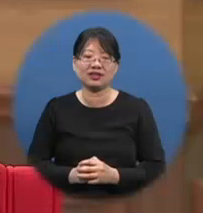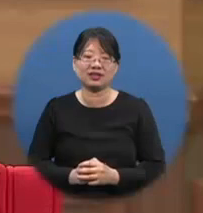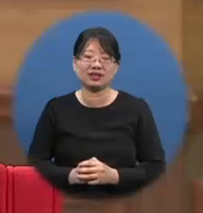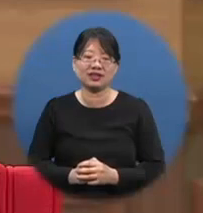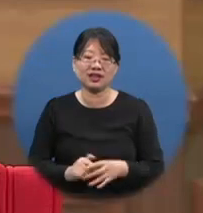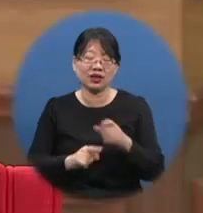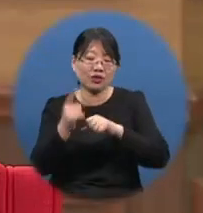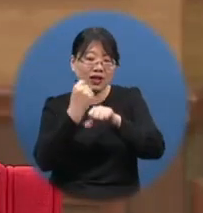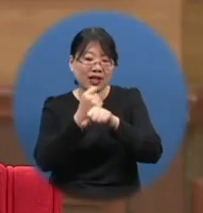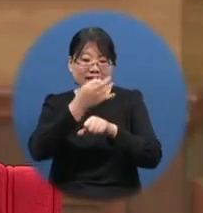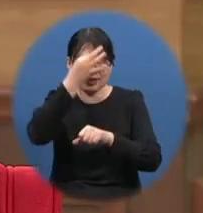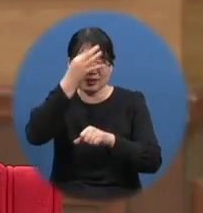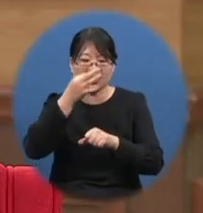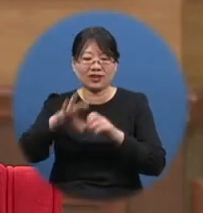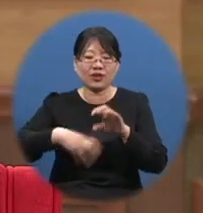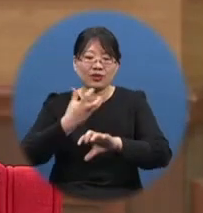소위